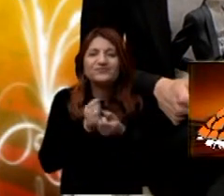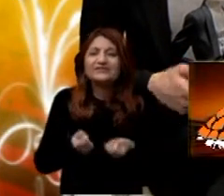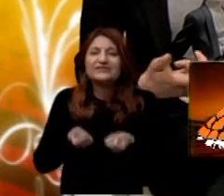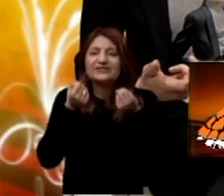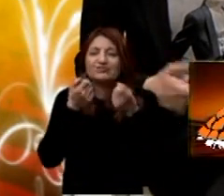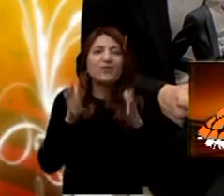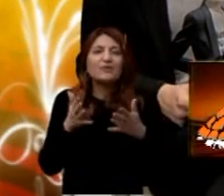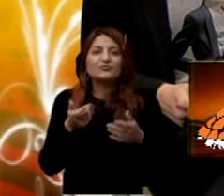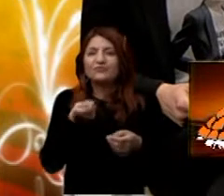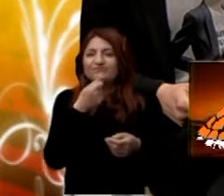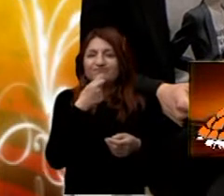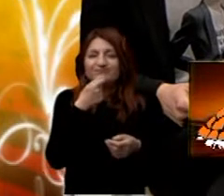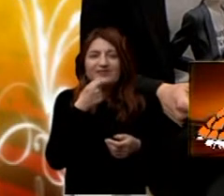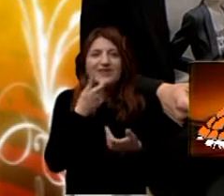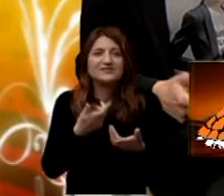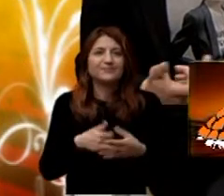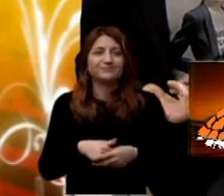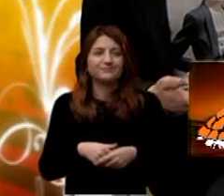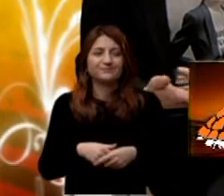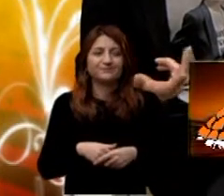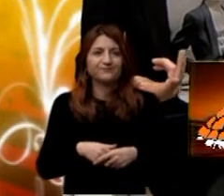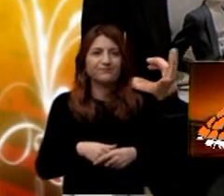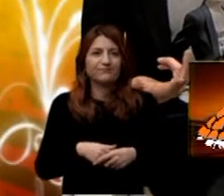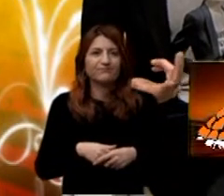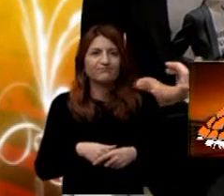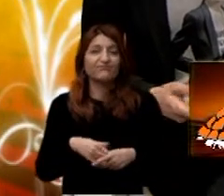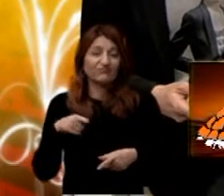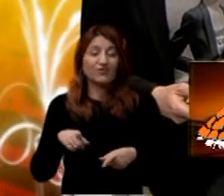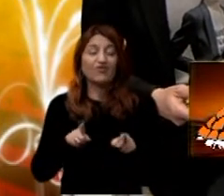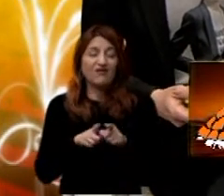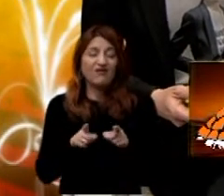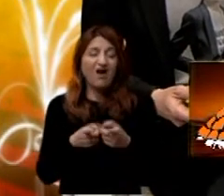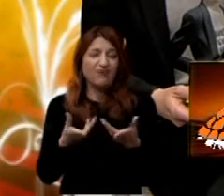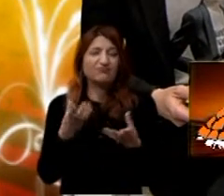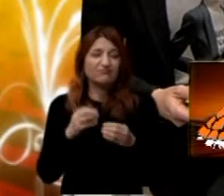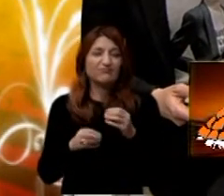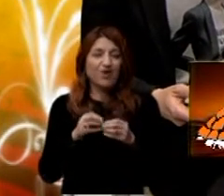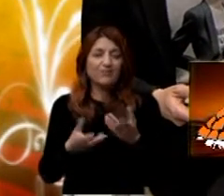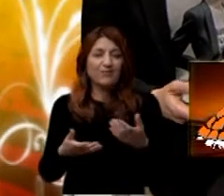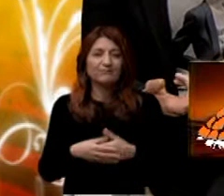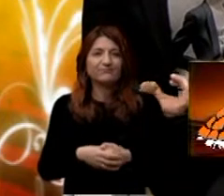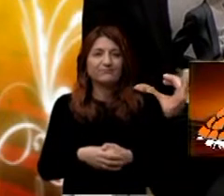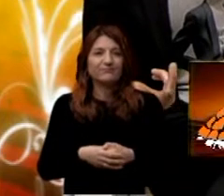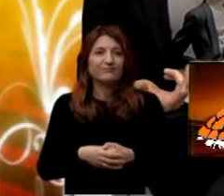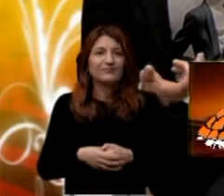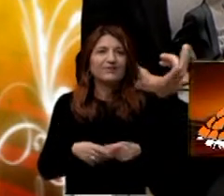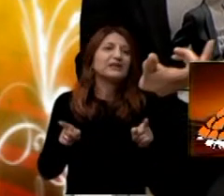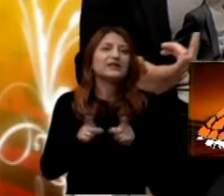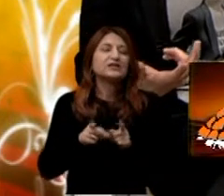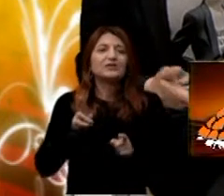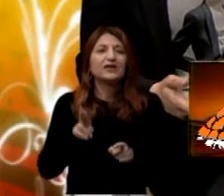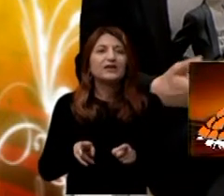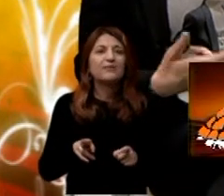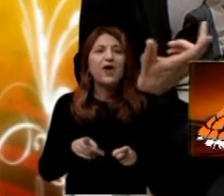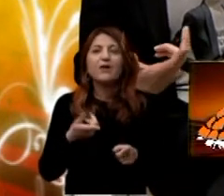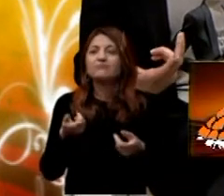ne možemo imati adekvatnu funkciju žvakanja, tako da taj dio je vrlo često zapostavljen. I imamo isto tako na